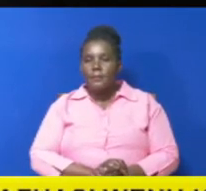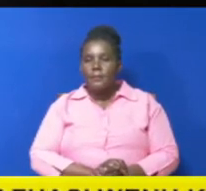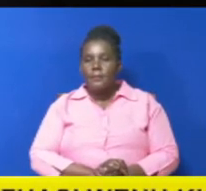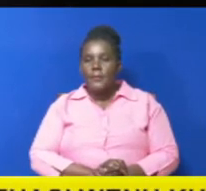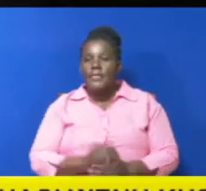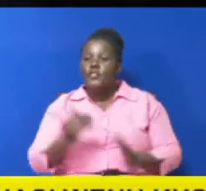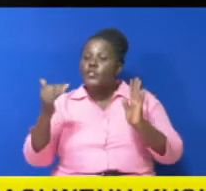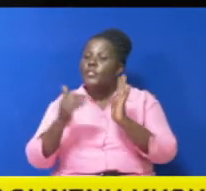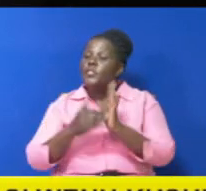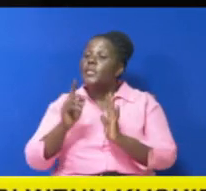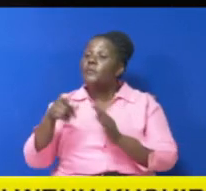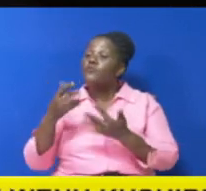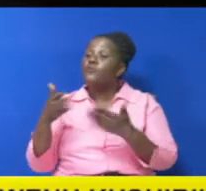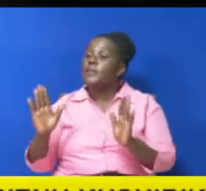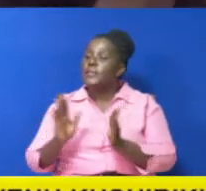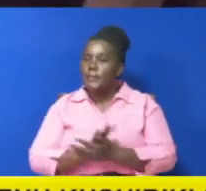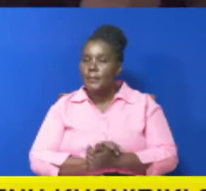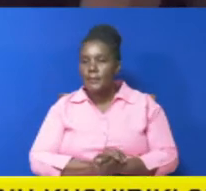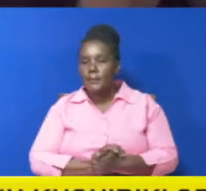Sheria zipo,